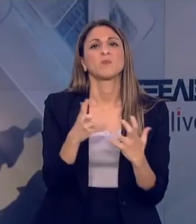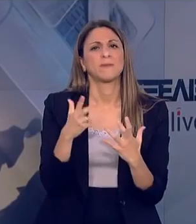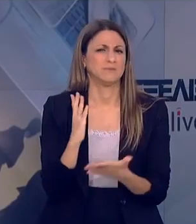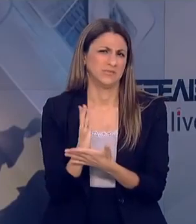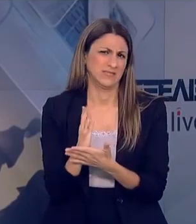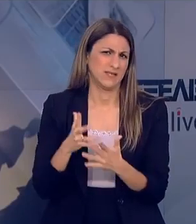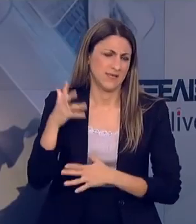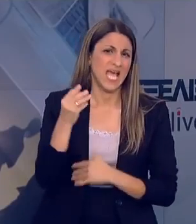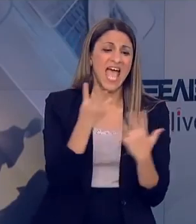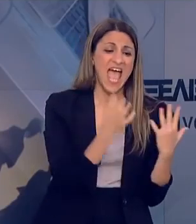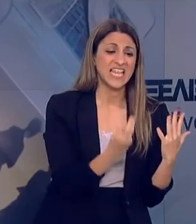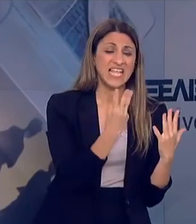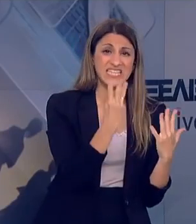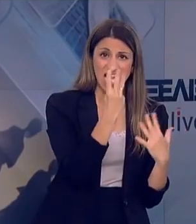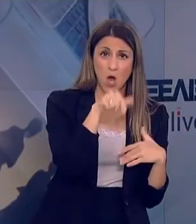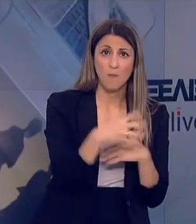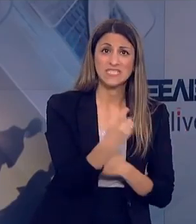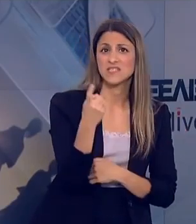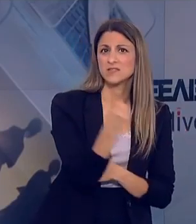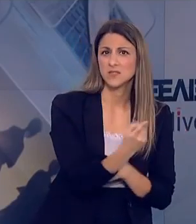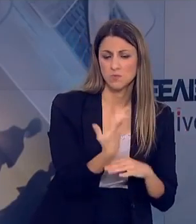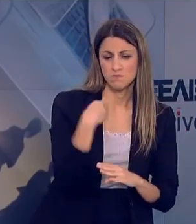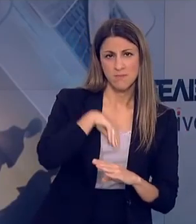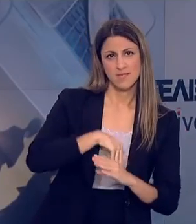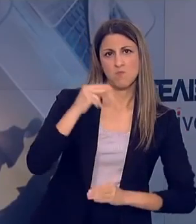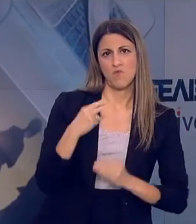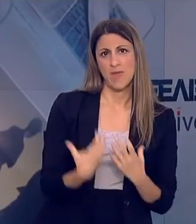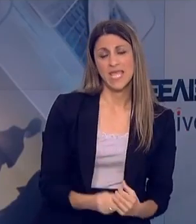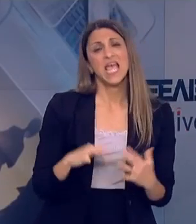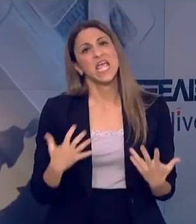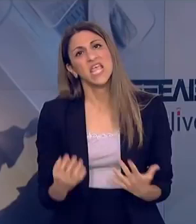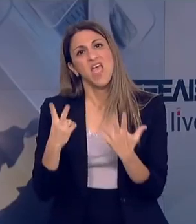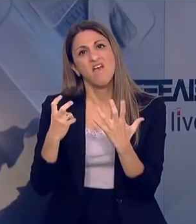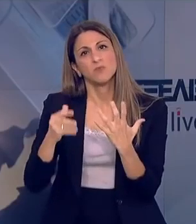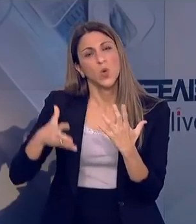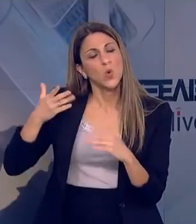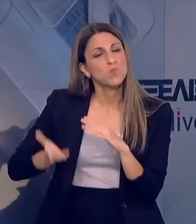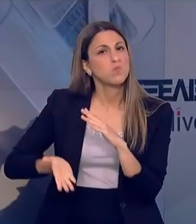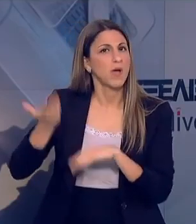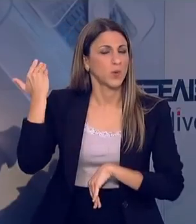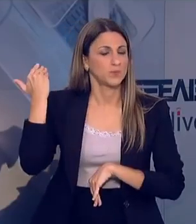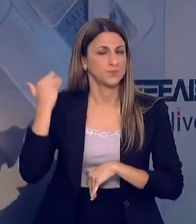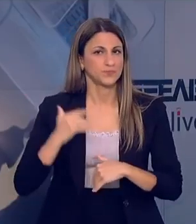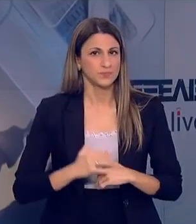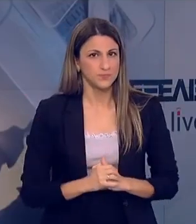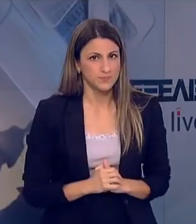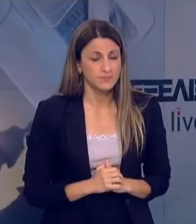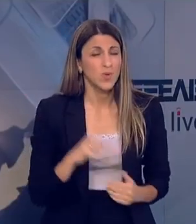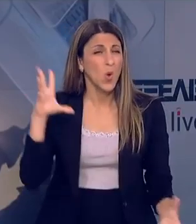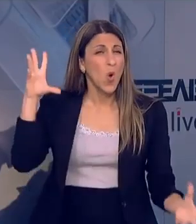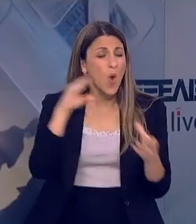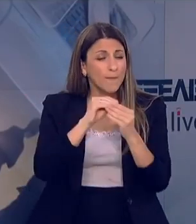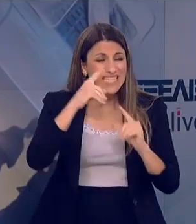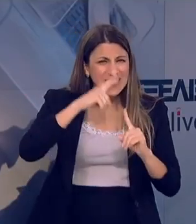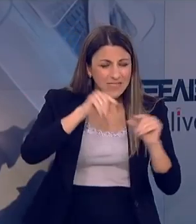έτη. Το 93,4% είχε υποκείμενο νόσημα ή και ηλικία 70 ετών και άνω. Συνολικά έχουν